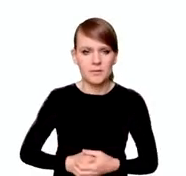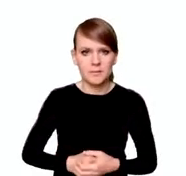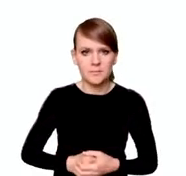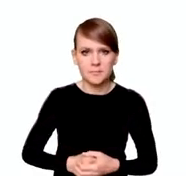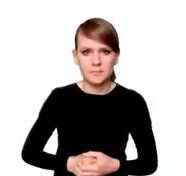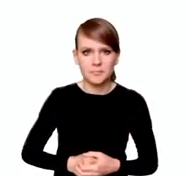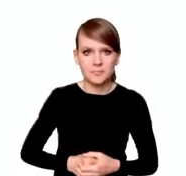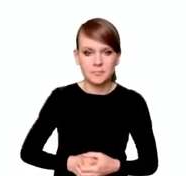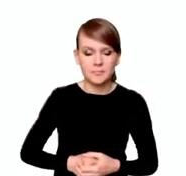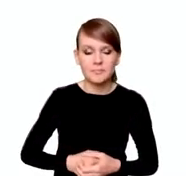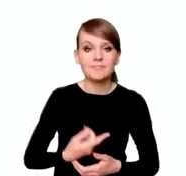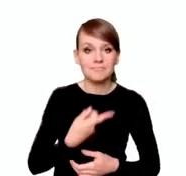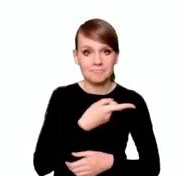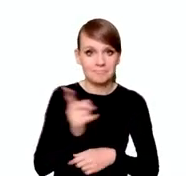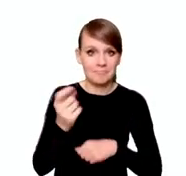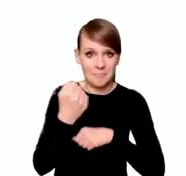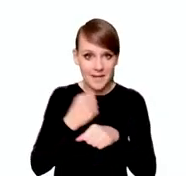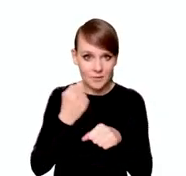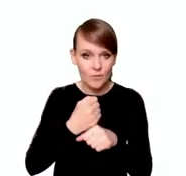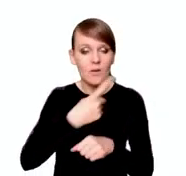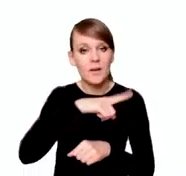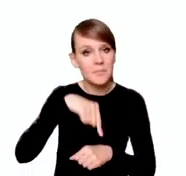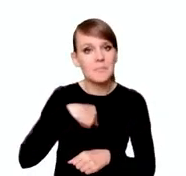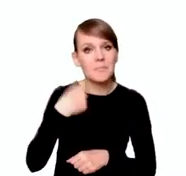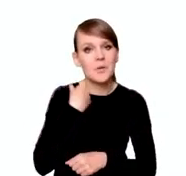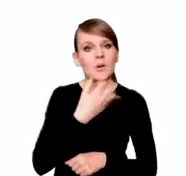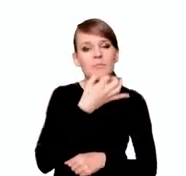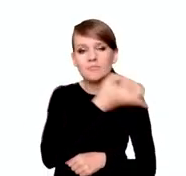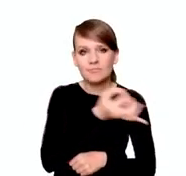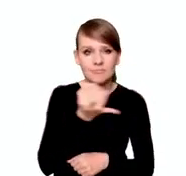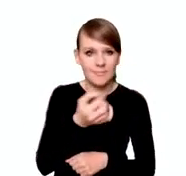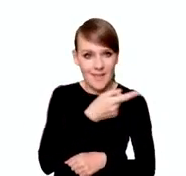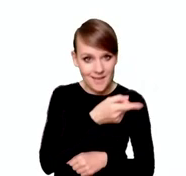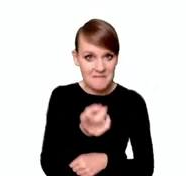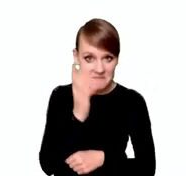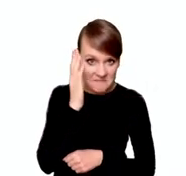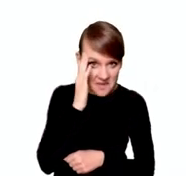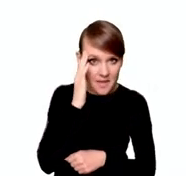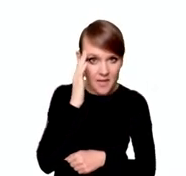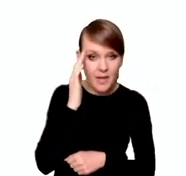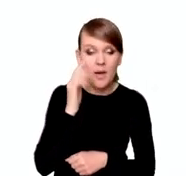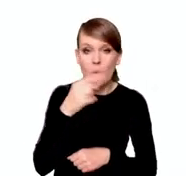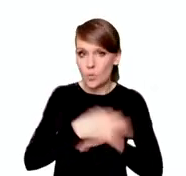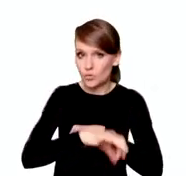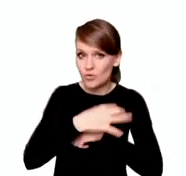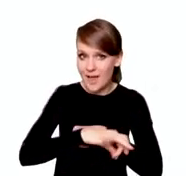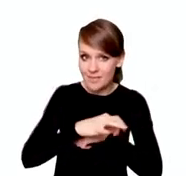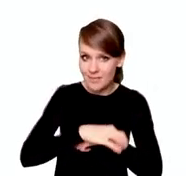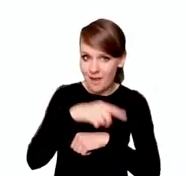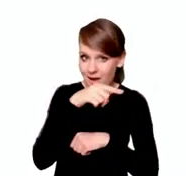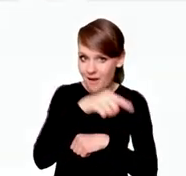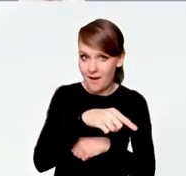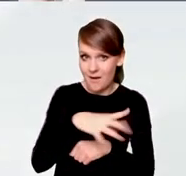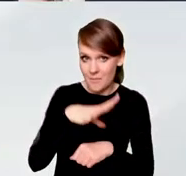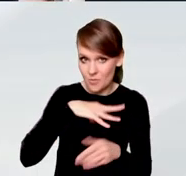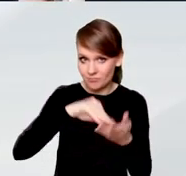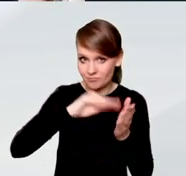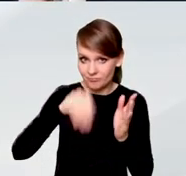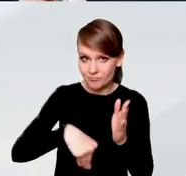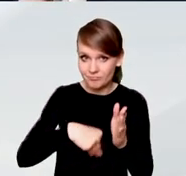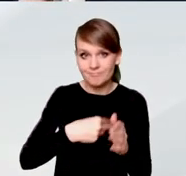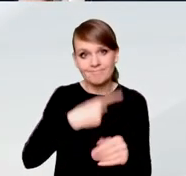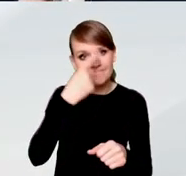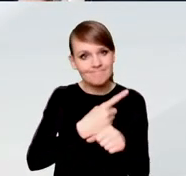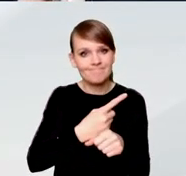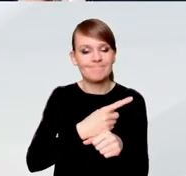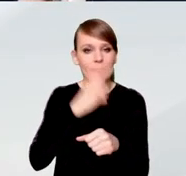Zapytaliśmy pracowników, czy wiedzą, czy mają wiedzę, czy uczelnia podpisała deklarację społecznej odpowiedzialności i